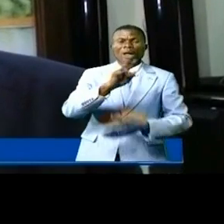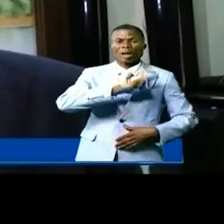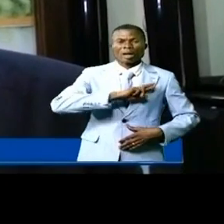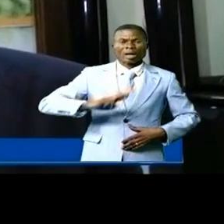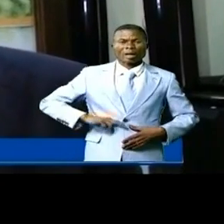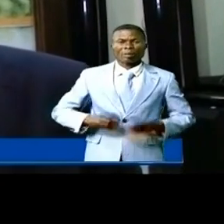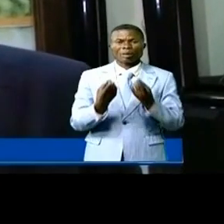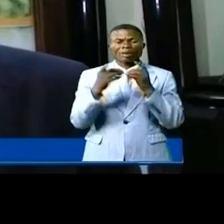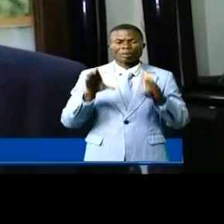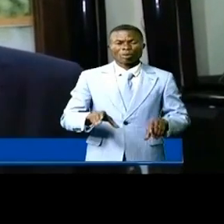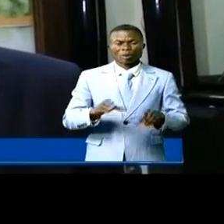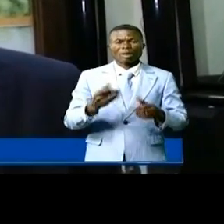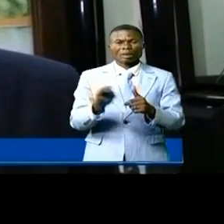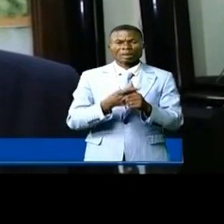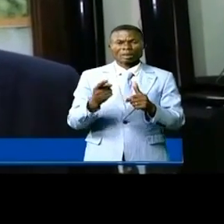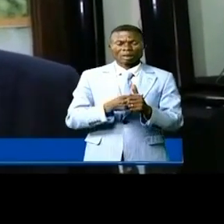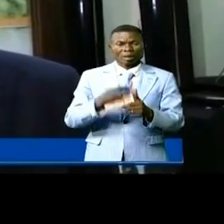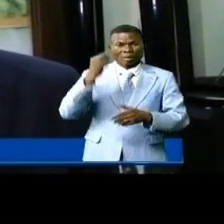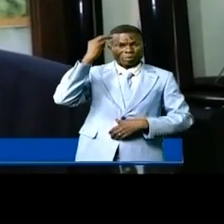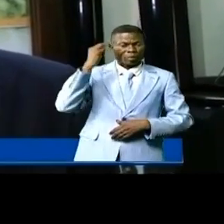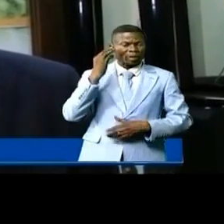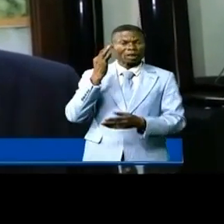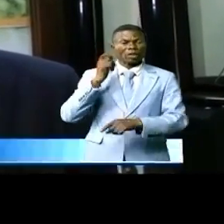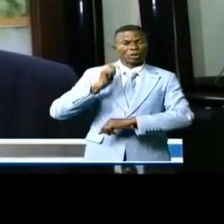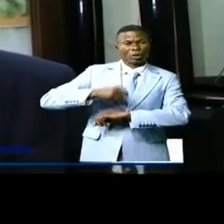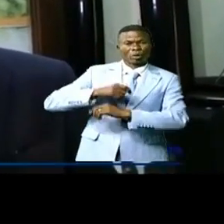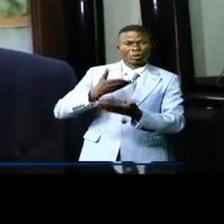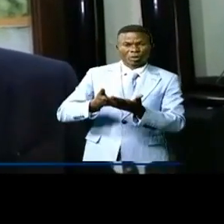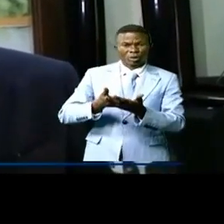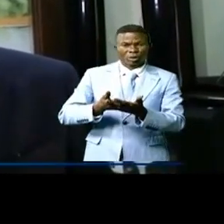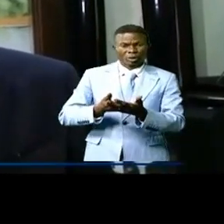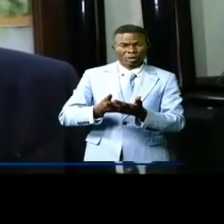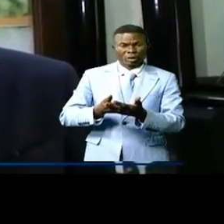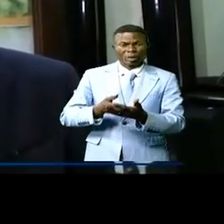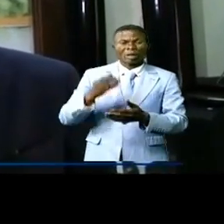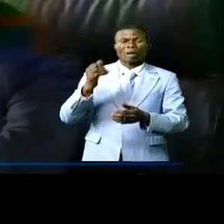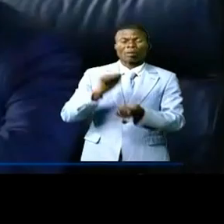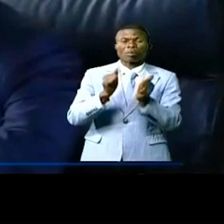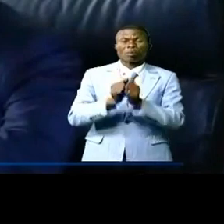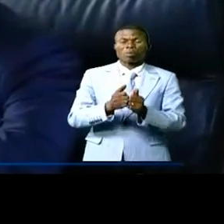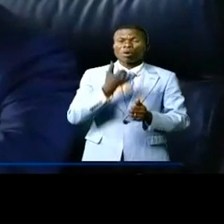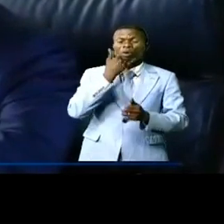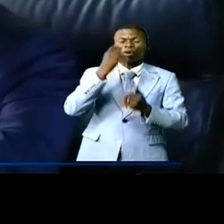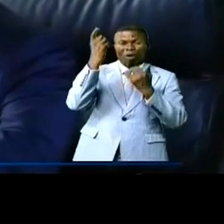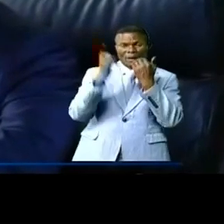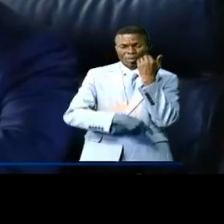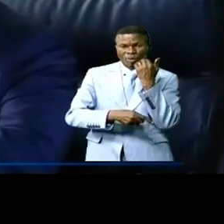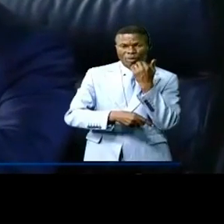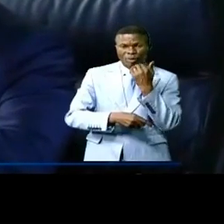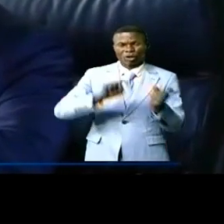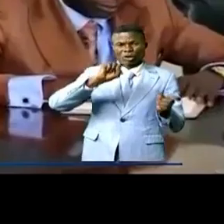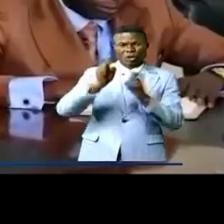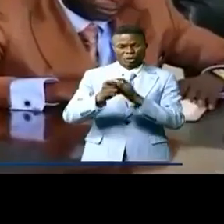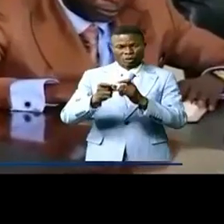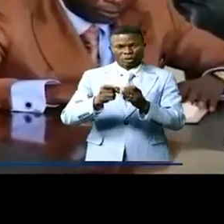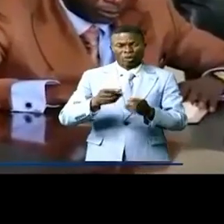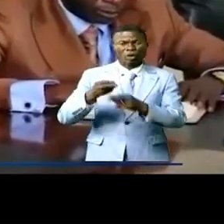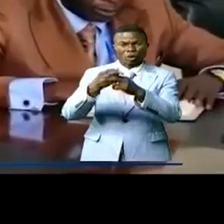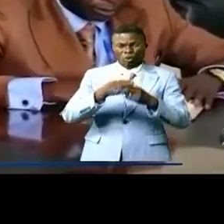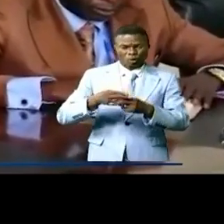du congo est particulièrement ministre de la justice améliorer la chaîne pénale améliorer la régulation et la supervision